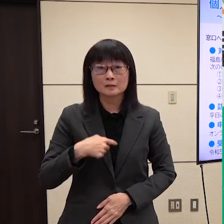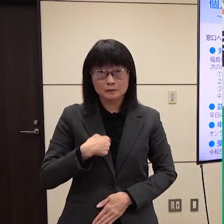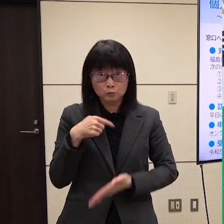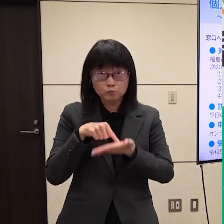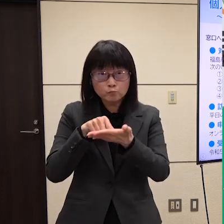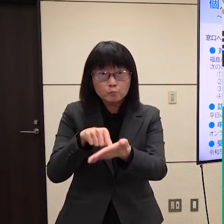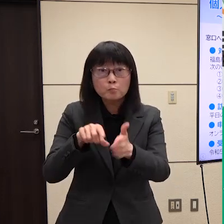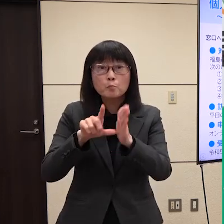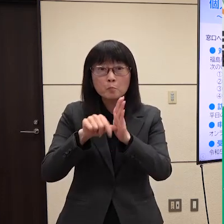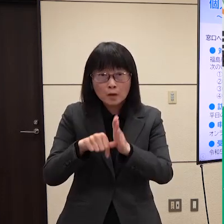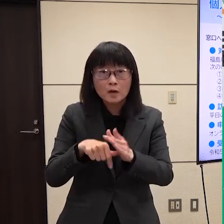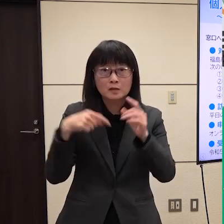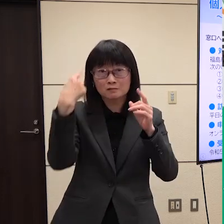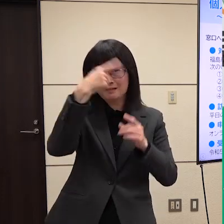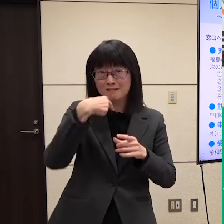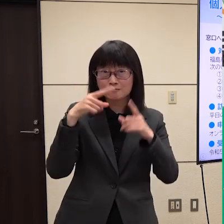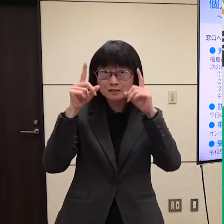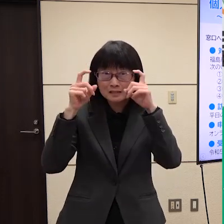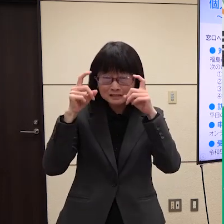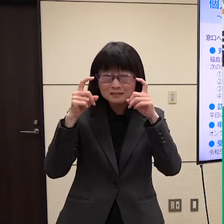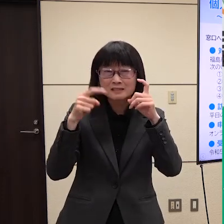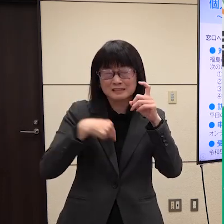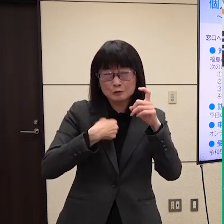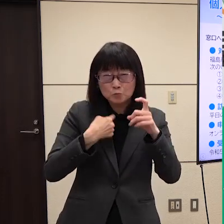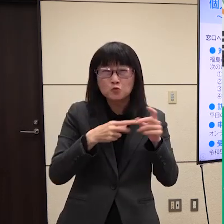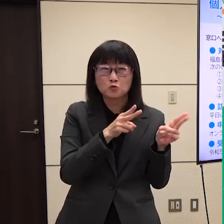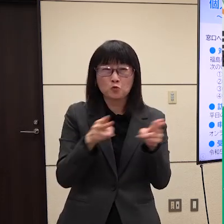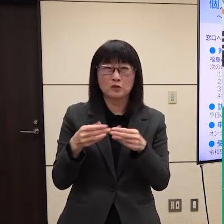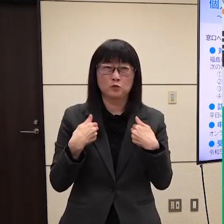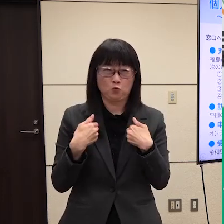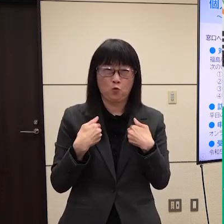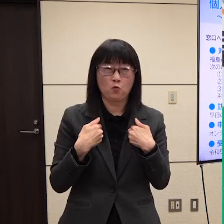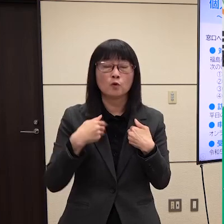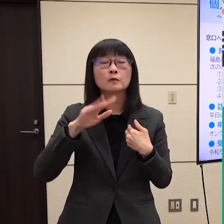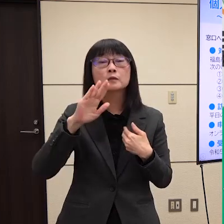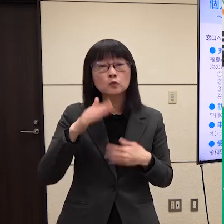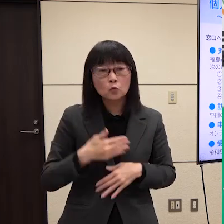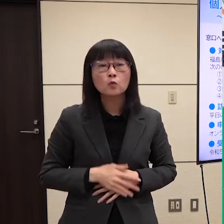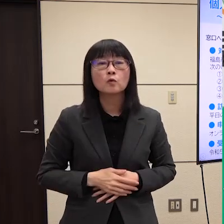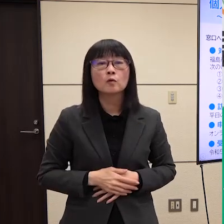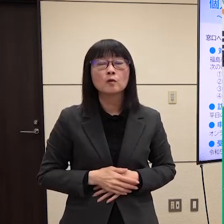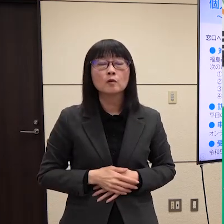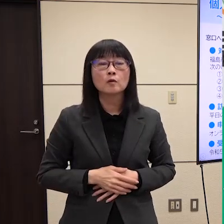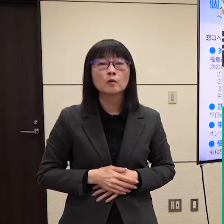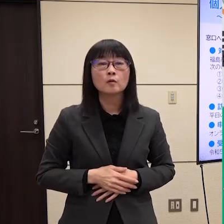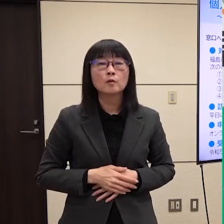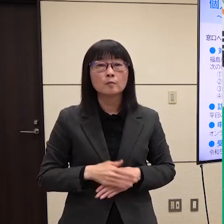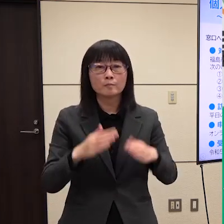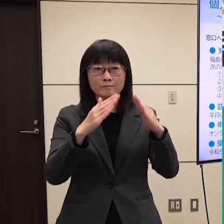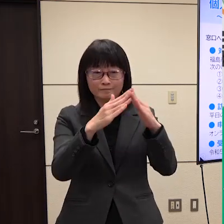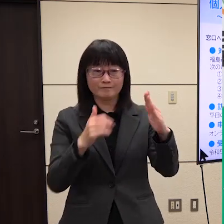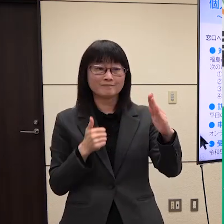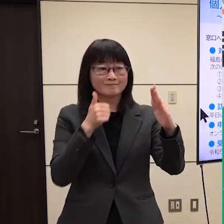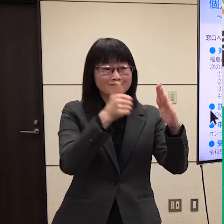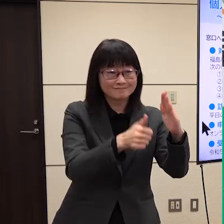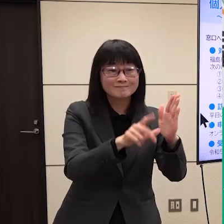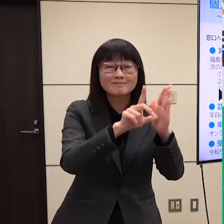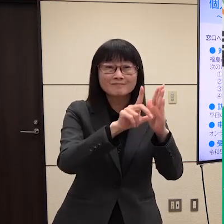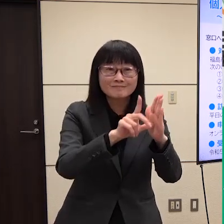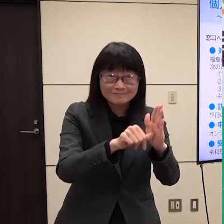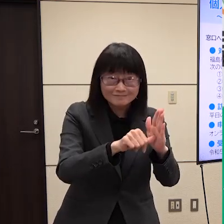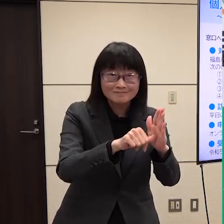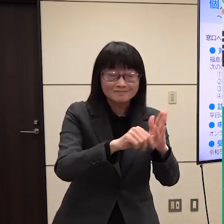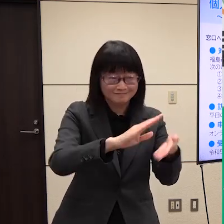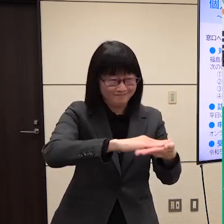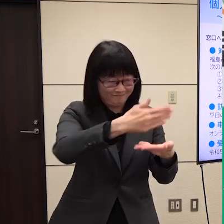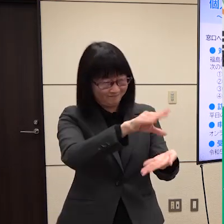ですね、撮ってつけなきゃいけないわけですけども、これは市が訪問したときに撮りますので、写真撮影の手間も